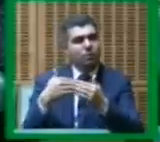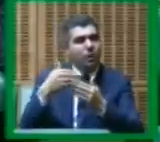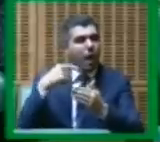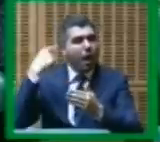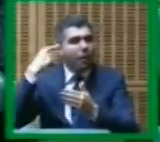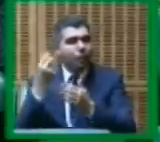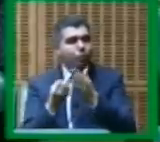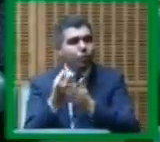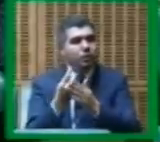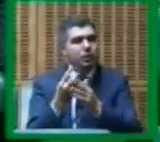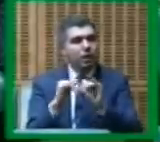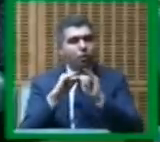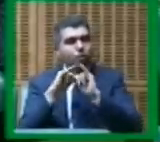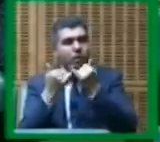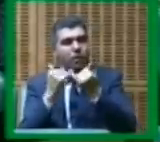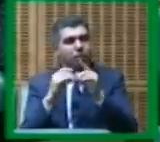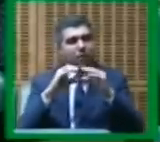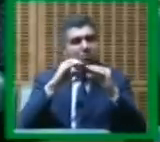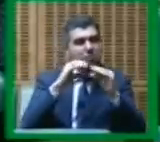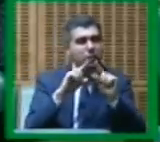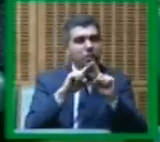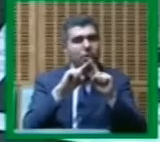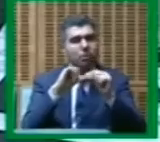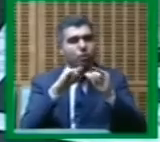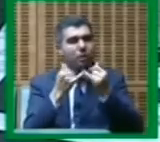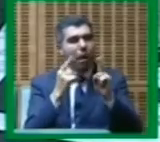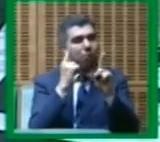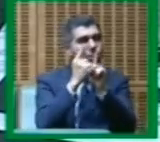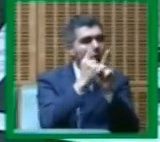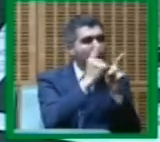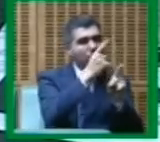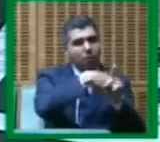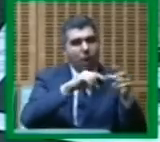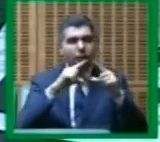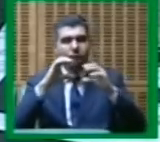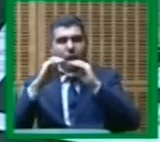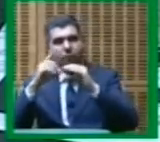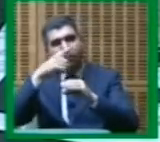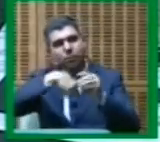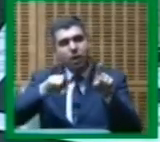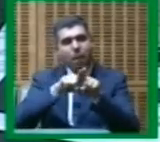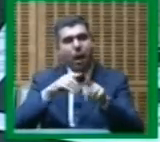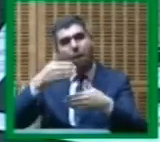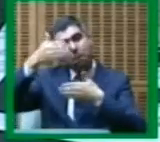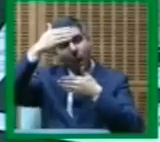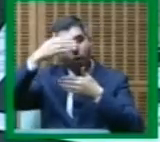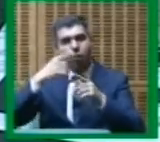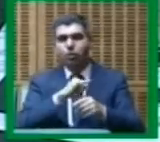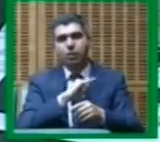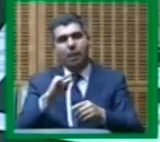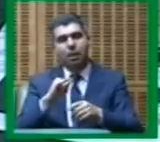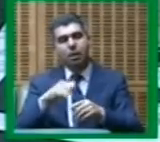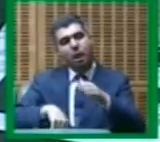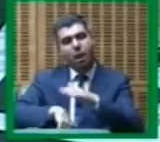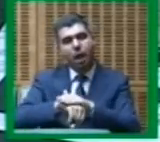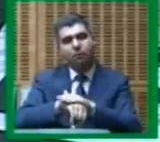يعني التطورات ديالو حسب المراحل. اليوم كان اجتماع خرجوا بهذا القرار. طبعا المغرب ما غاديش يشارك، هذا شيء طبيعي، لان المغرب